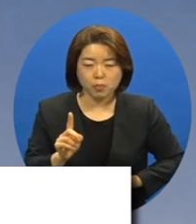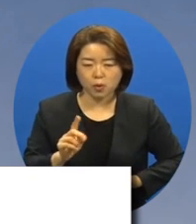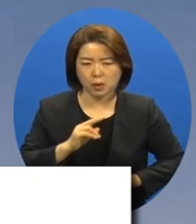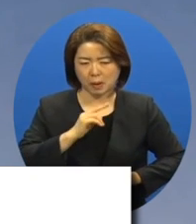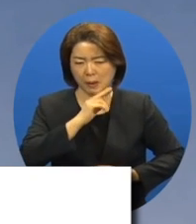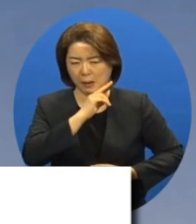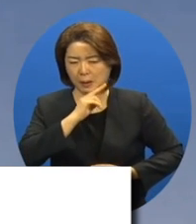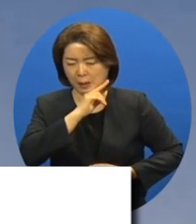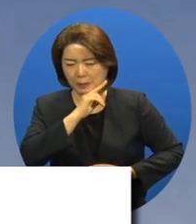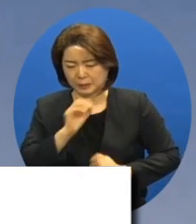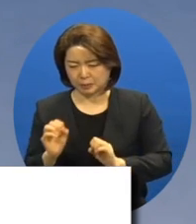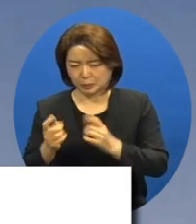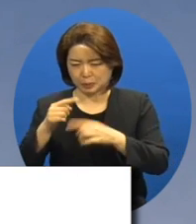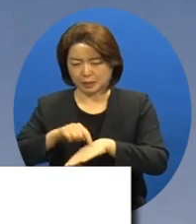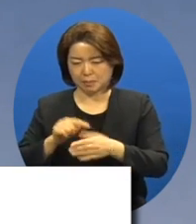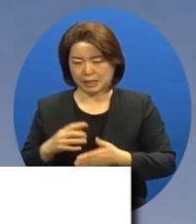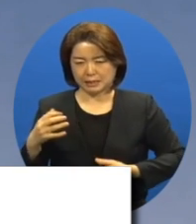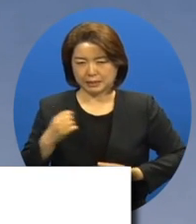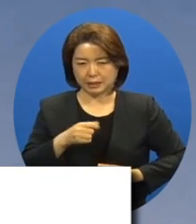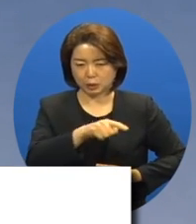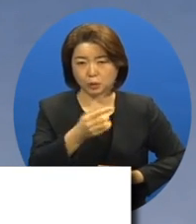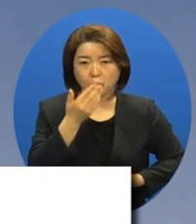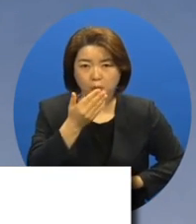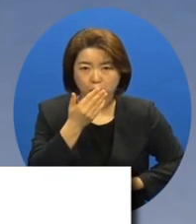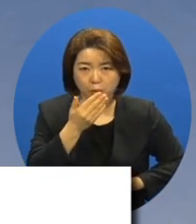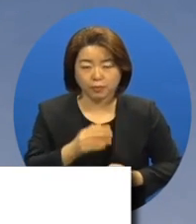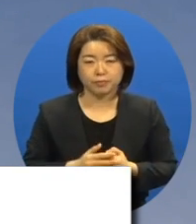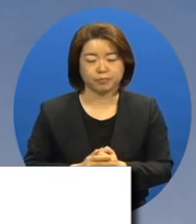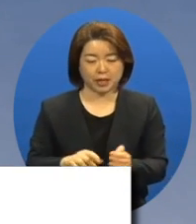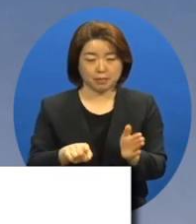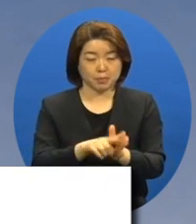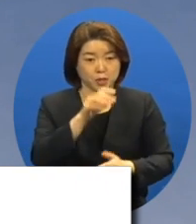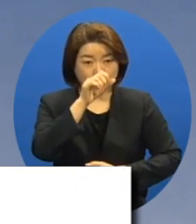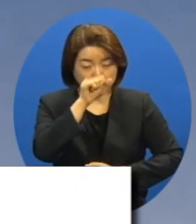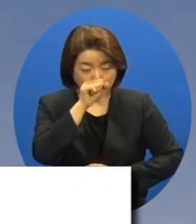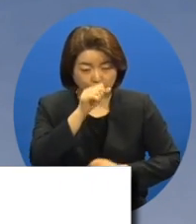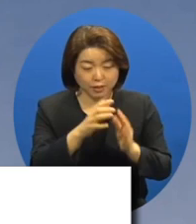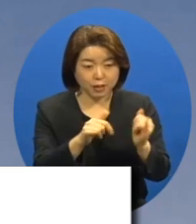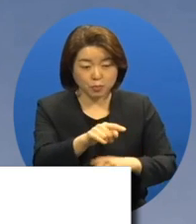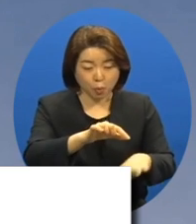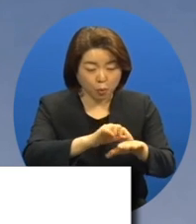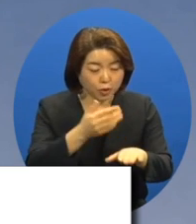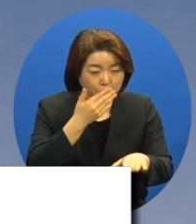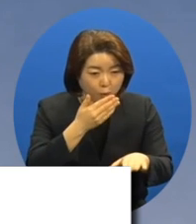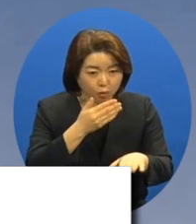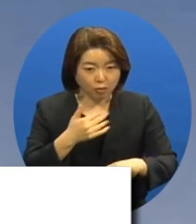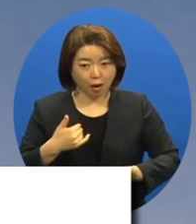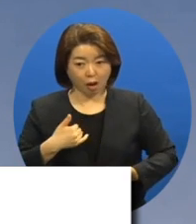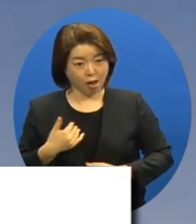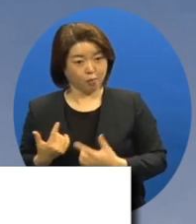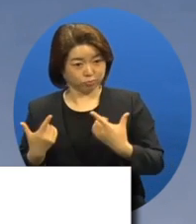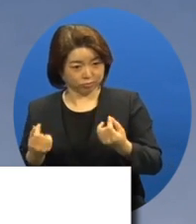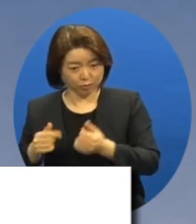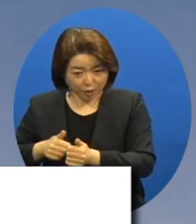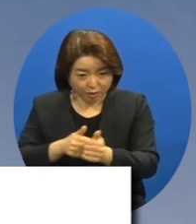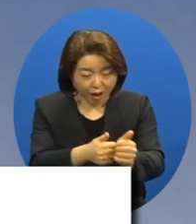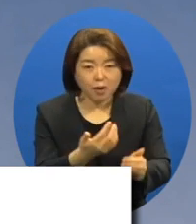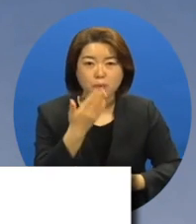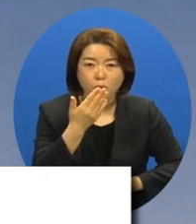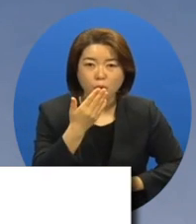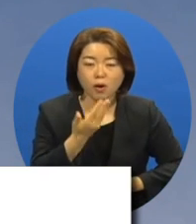입니다 자 믿음이 좋다는 사람이 고기를 먹으니까 따라서 먹기는 하는데